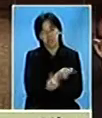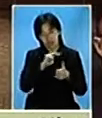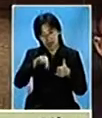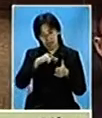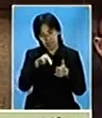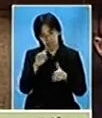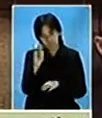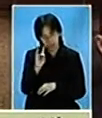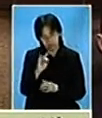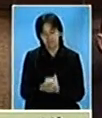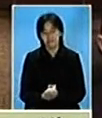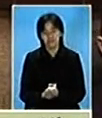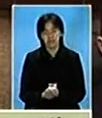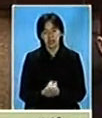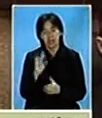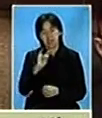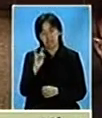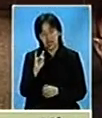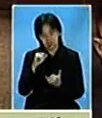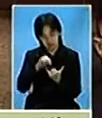สัตว์เจ็บป่วยเนี่ยนะครับ